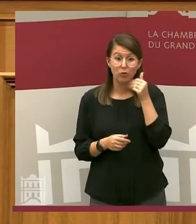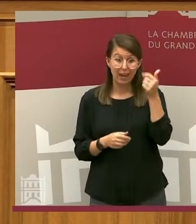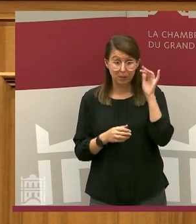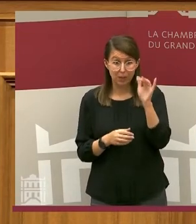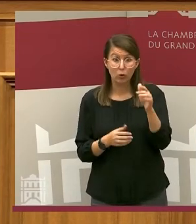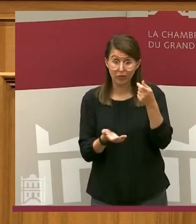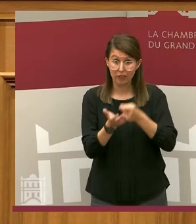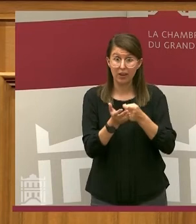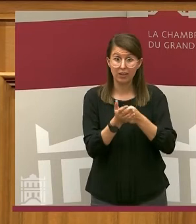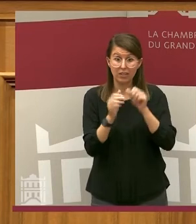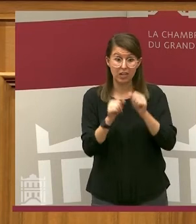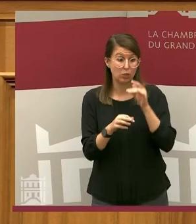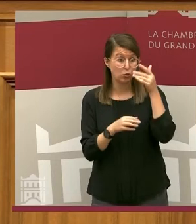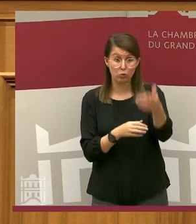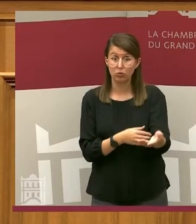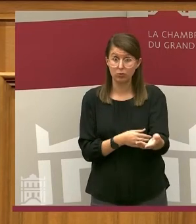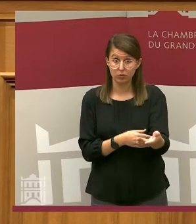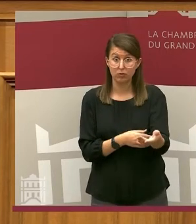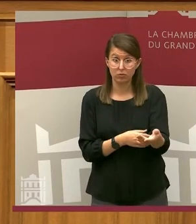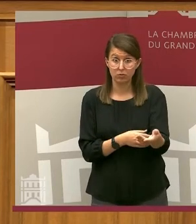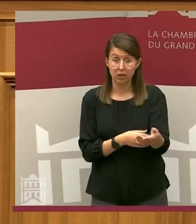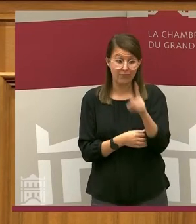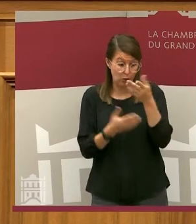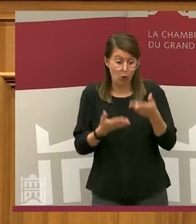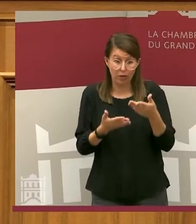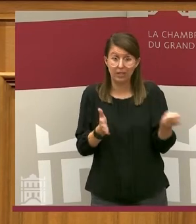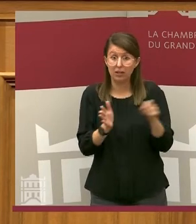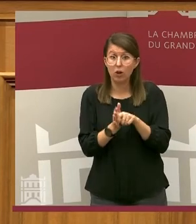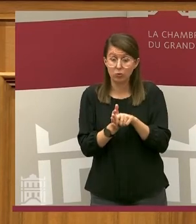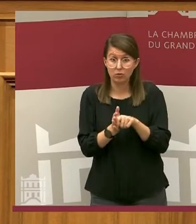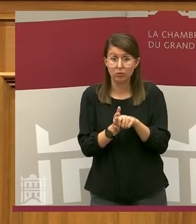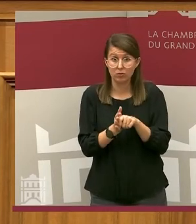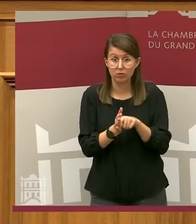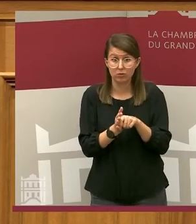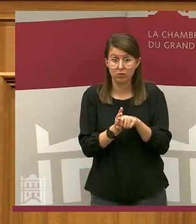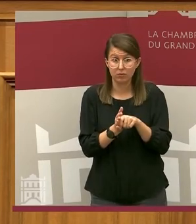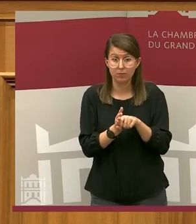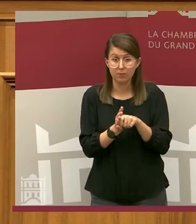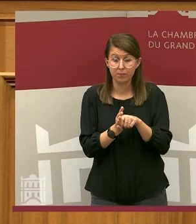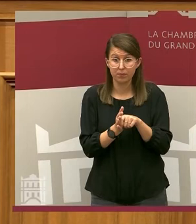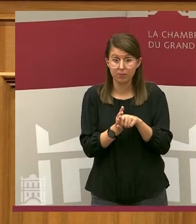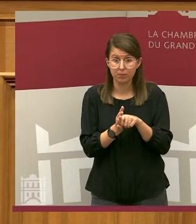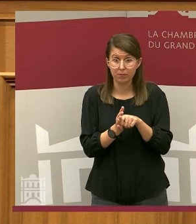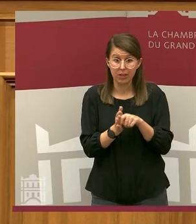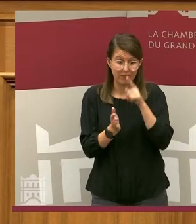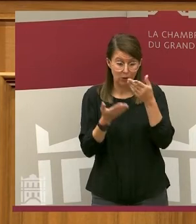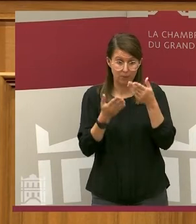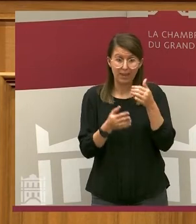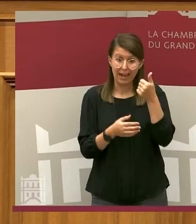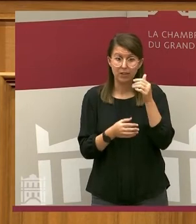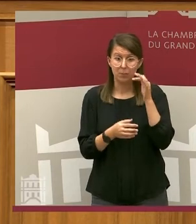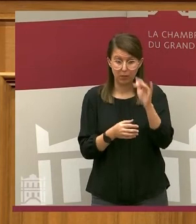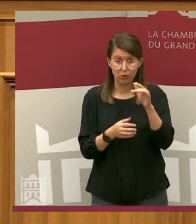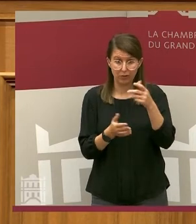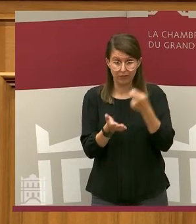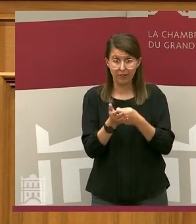ist, kann in der Zukunft, so Kondition, dass den Taut kauft, weil zur Re-Evaluation kommt, für ein Appartement, das 1 Million wert ist, kann in der